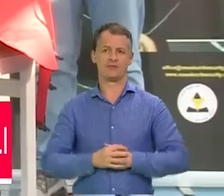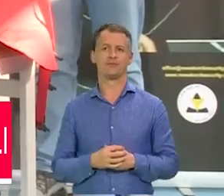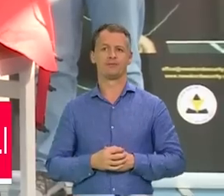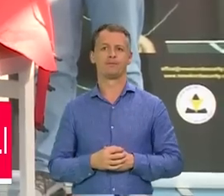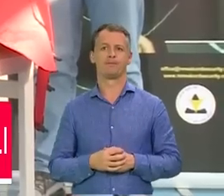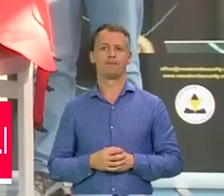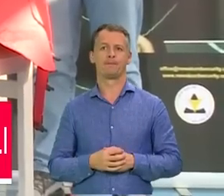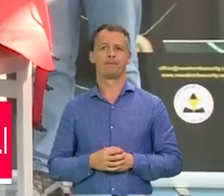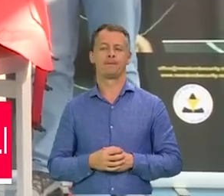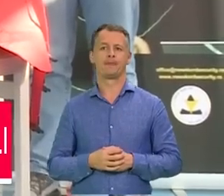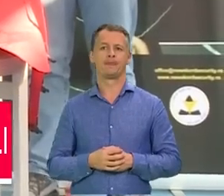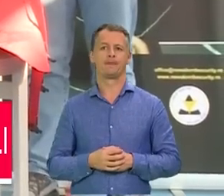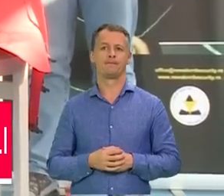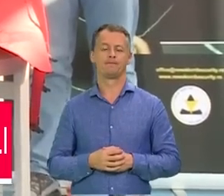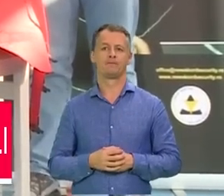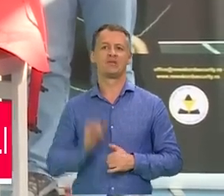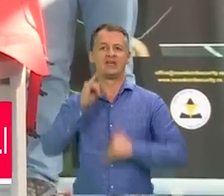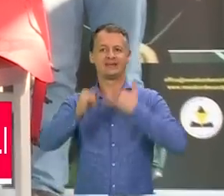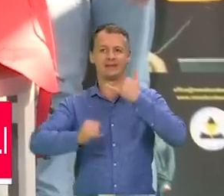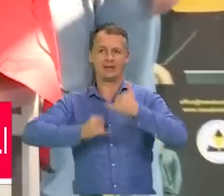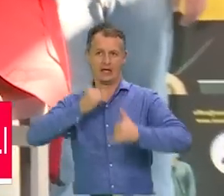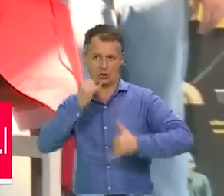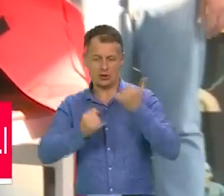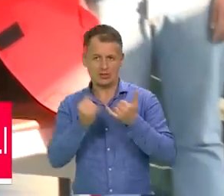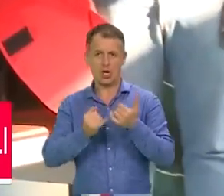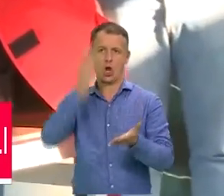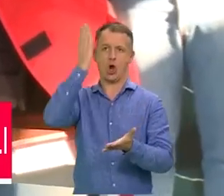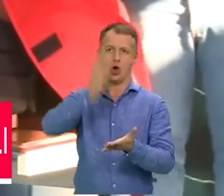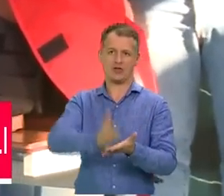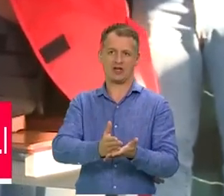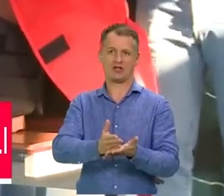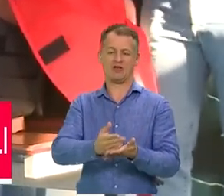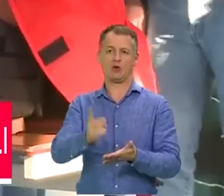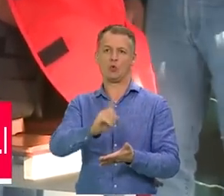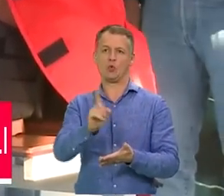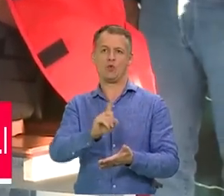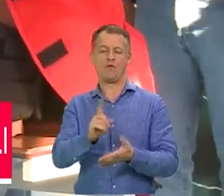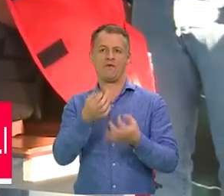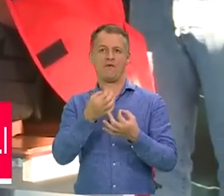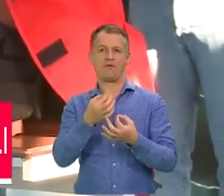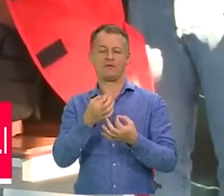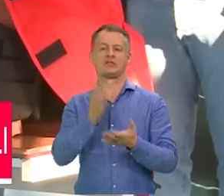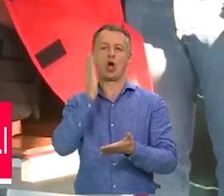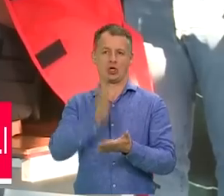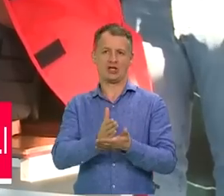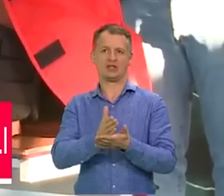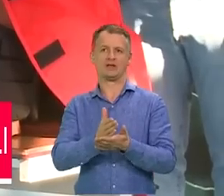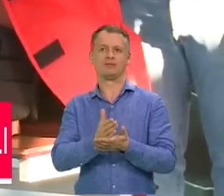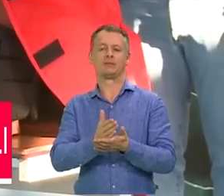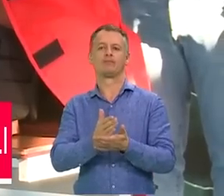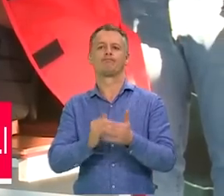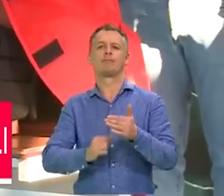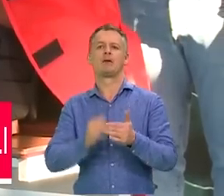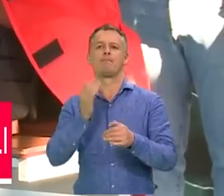La nivel internațional s-a convenit să nu există s-a convenit o limită de timp a